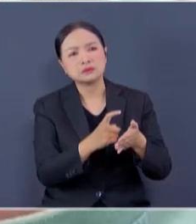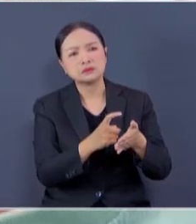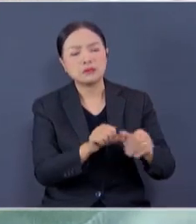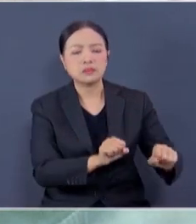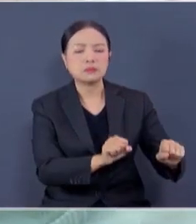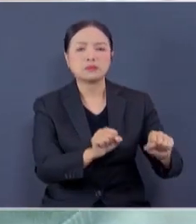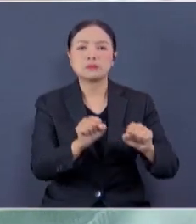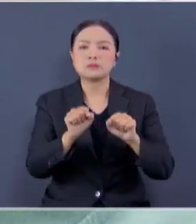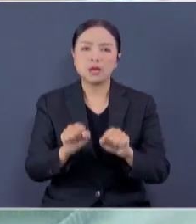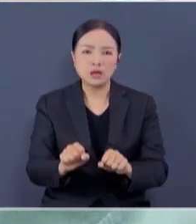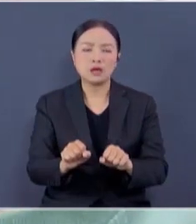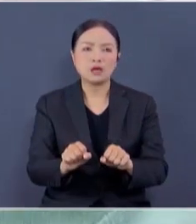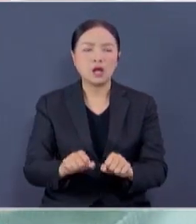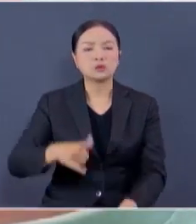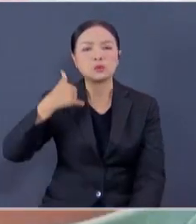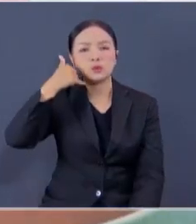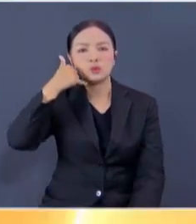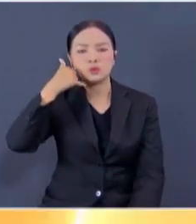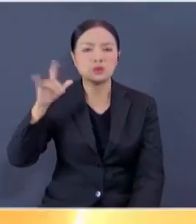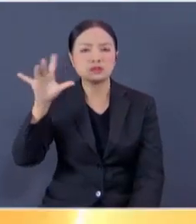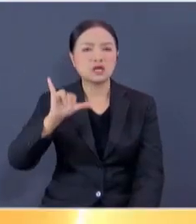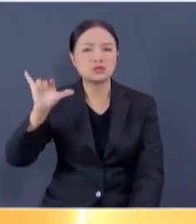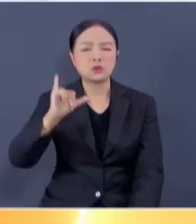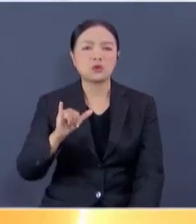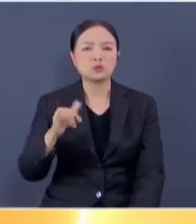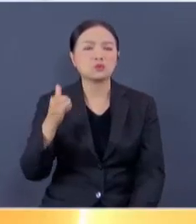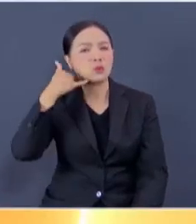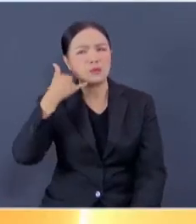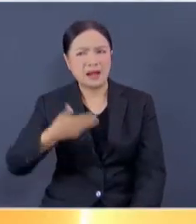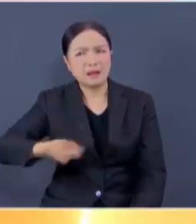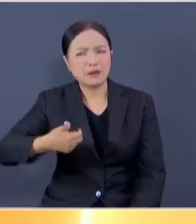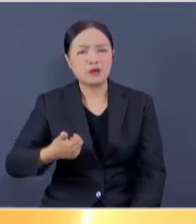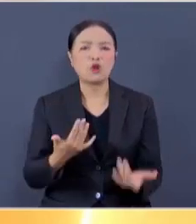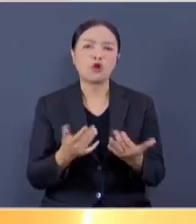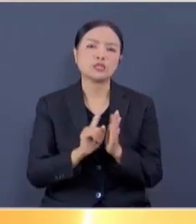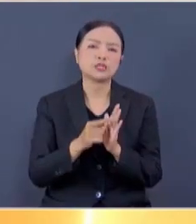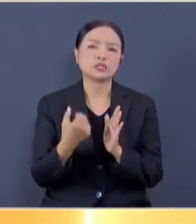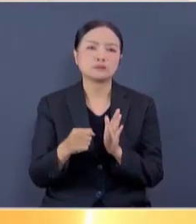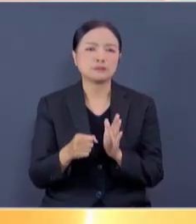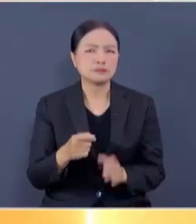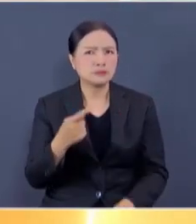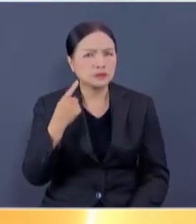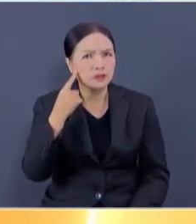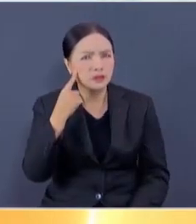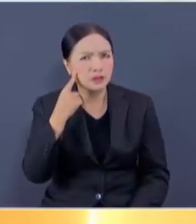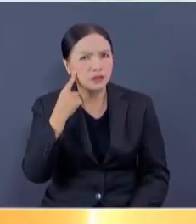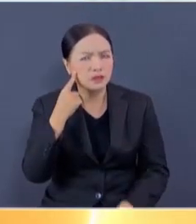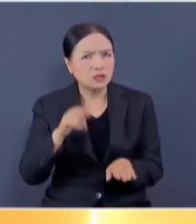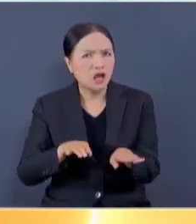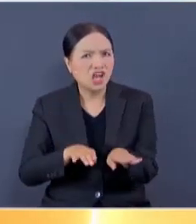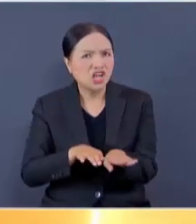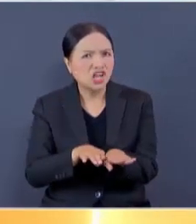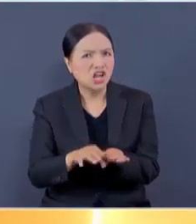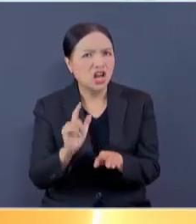ถขึ้นมาจอดบนทางเท้าและโทรเรียกญาติให้มารับรออยู่10นาทีคุณพ่อบอกว่าได้ยินเสียงเหล็กเนี่ยมันขูดกับขอบทางเท้า